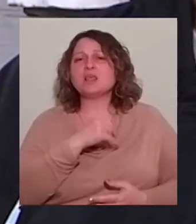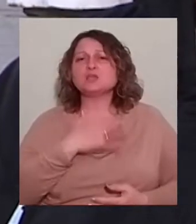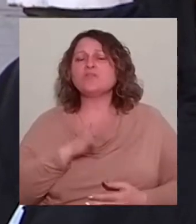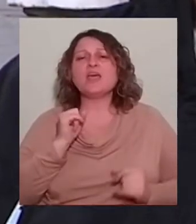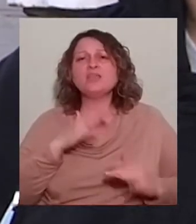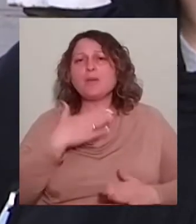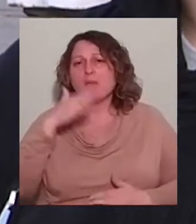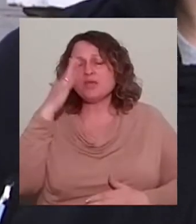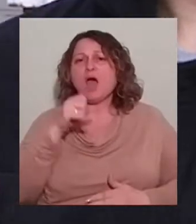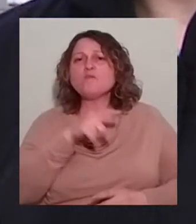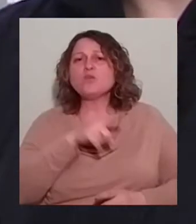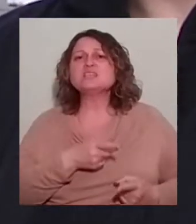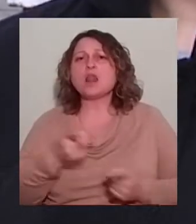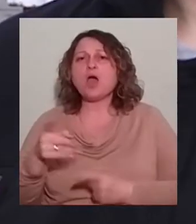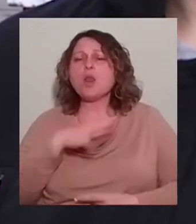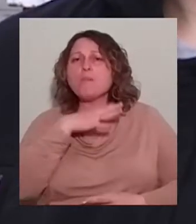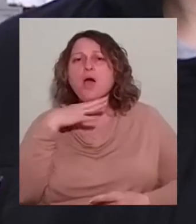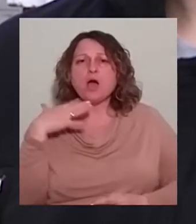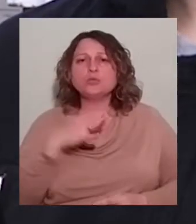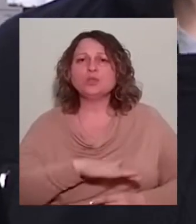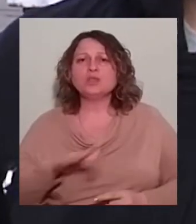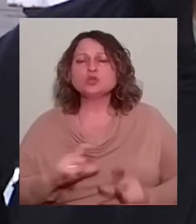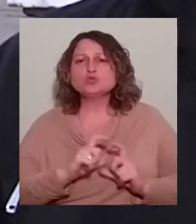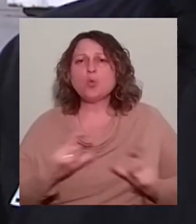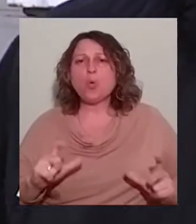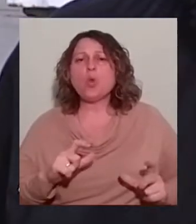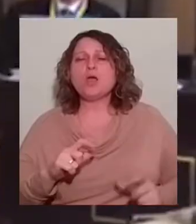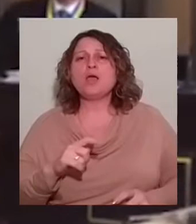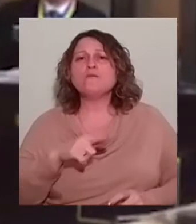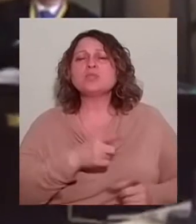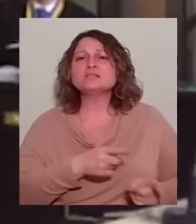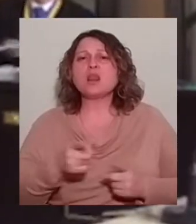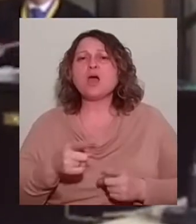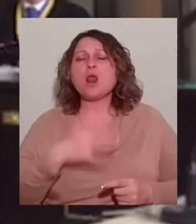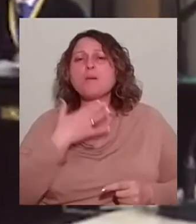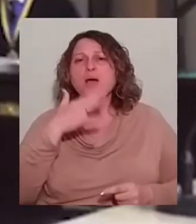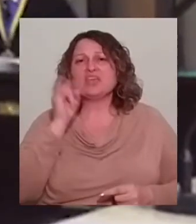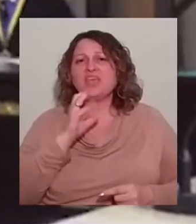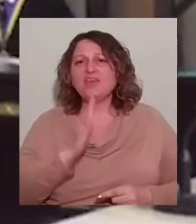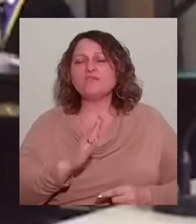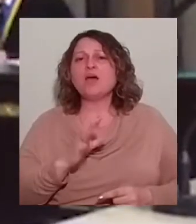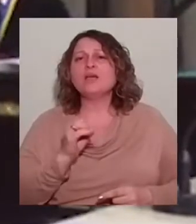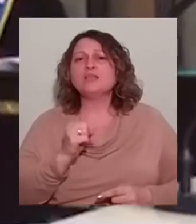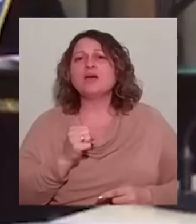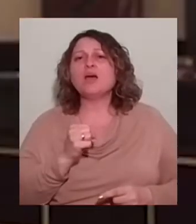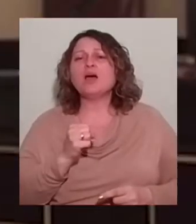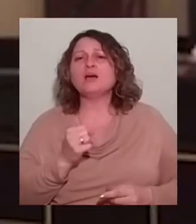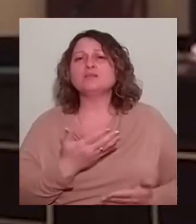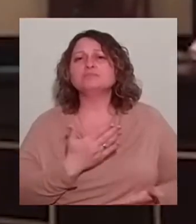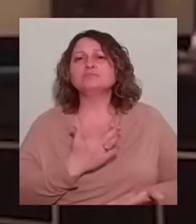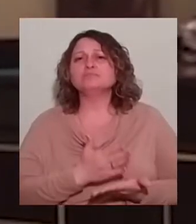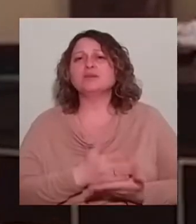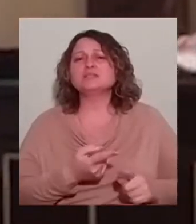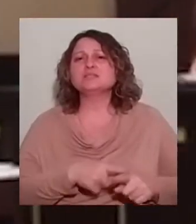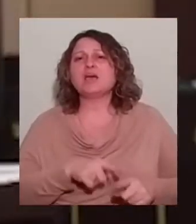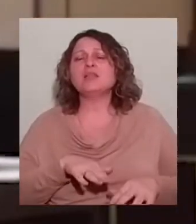вона залякала багатьох дітей, також вона позалякувала батьків. Наразі справа щодо булінгу у Ізмаїльській школі розглядається у